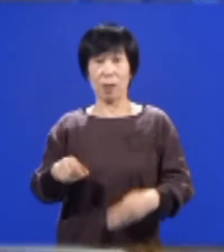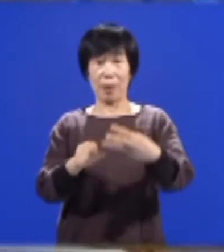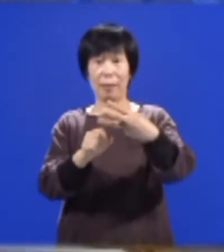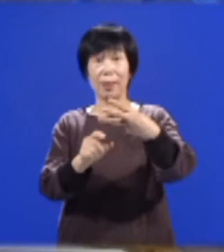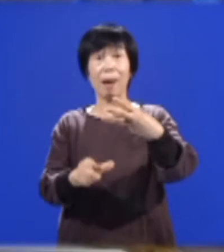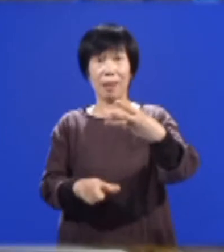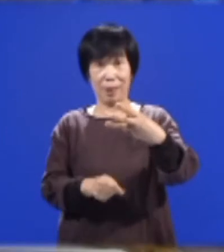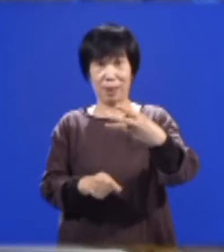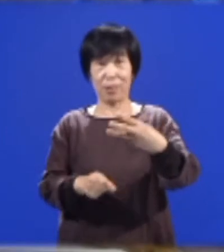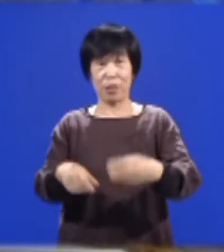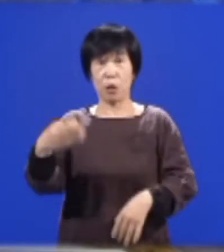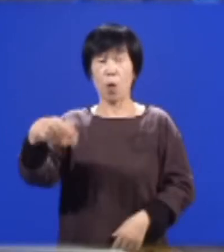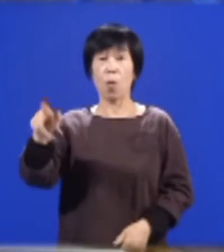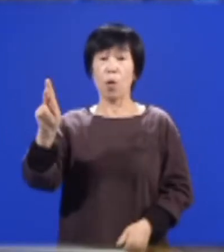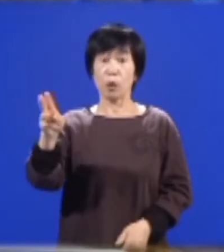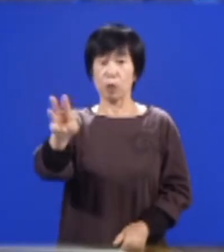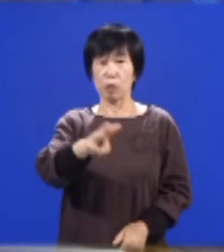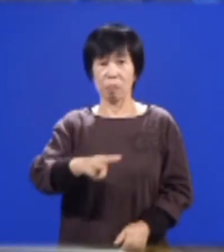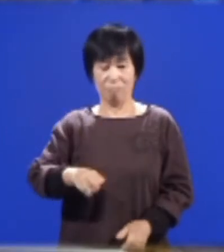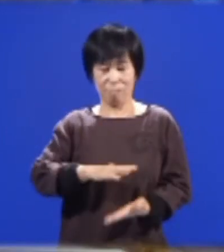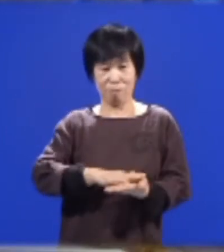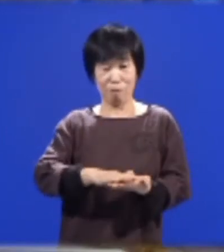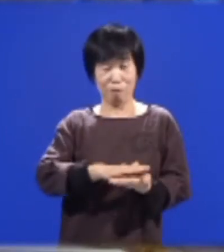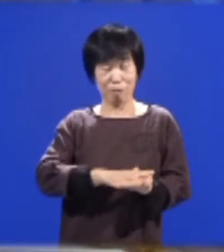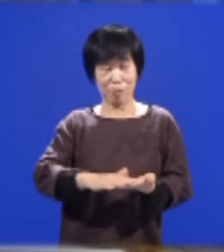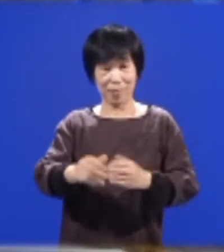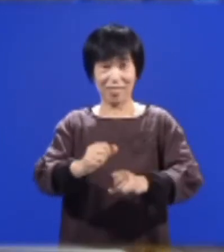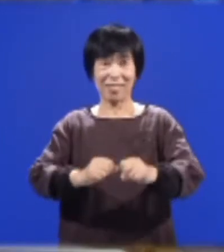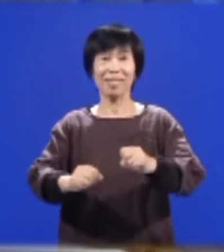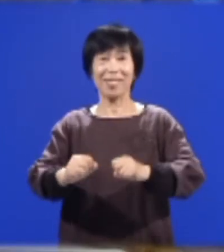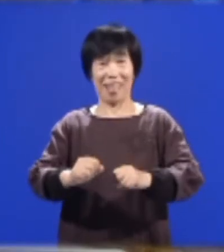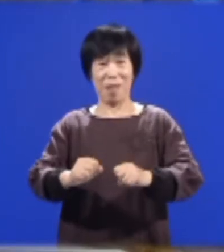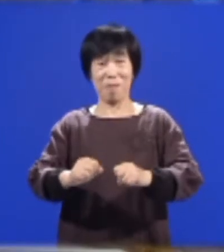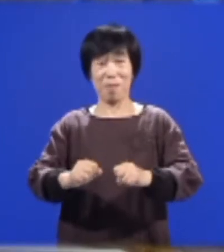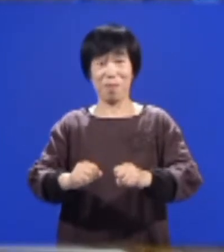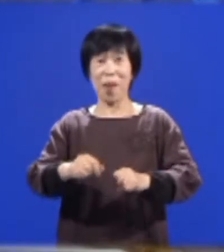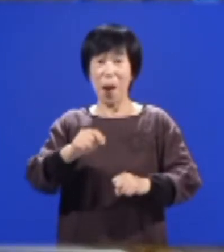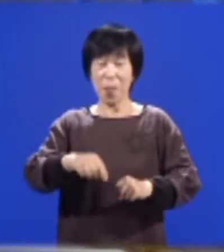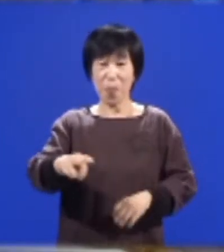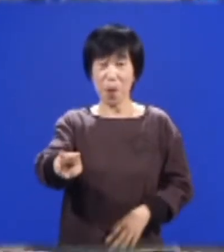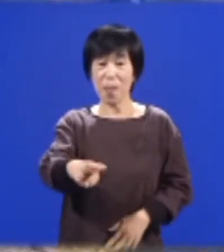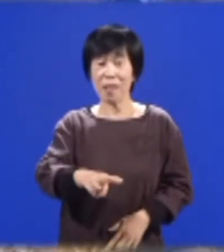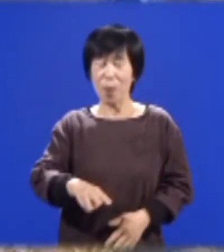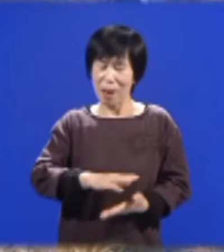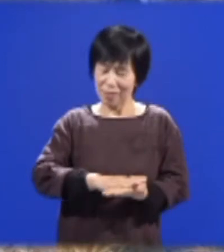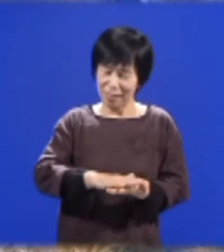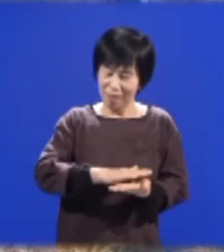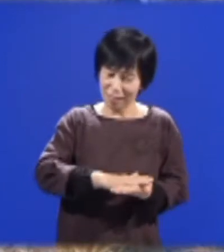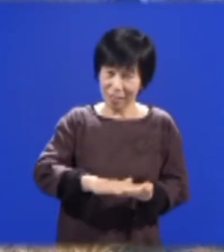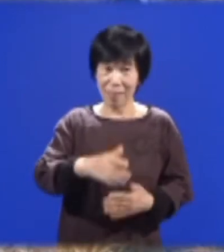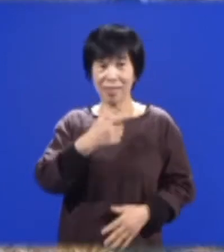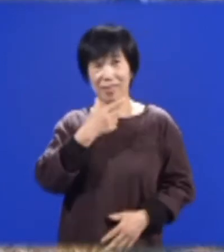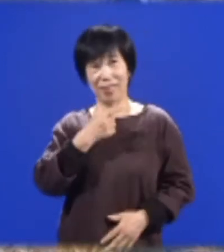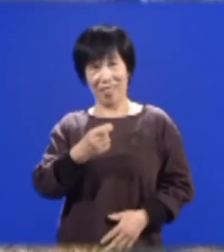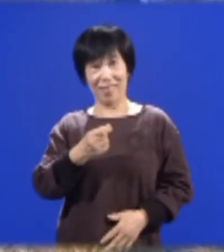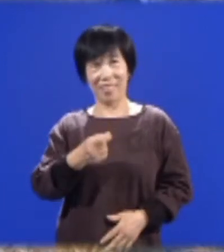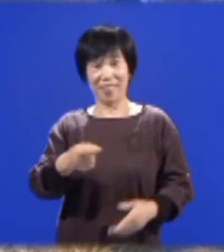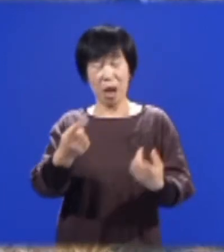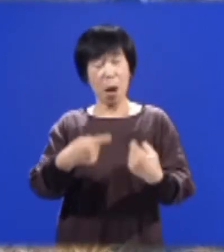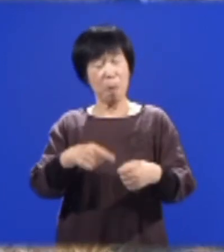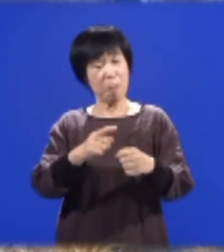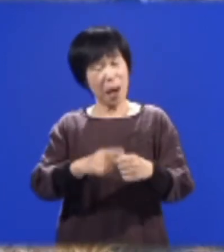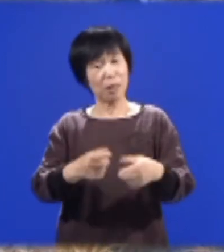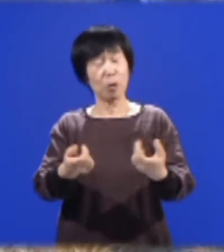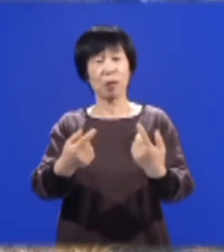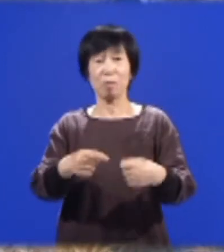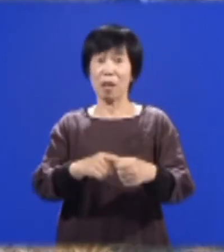行われているのは鈴鹿川クリーン作戦。塩浜地区を流れる鈴鹿川をきれいにしたいと毎